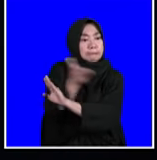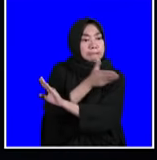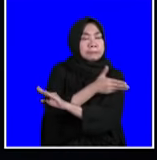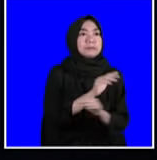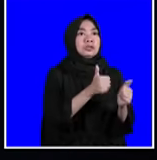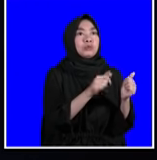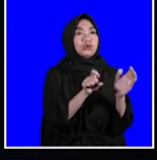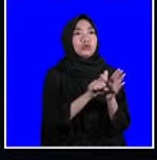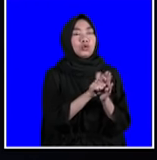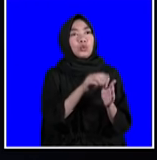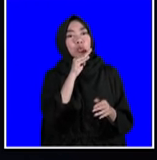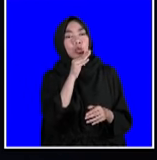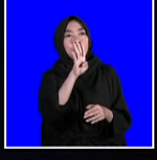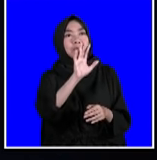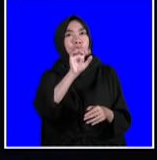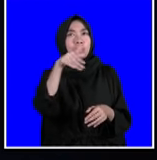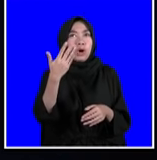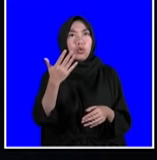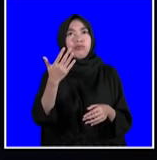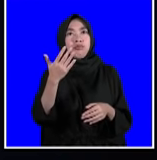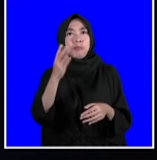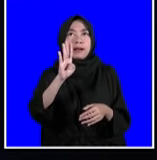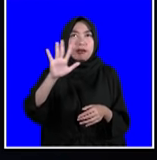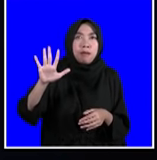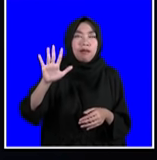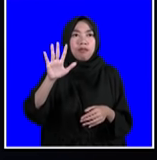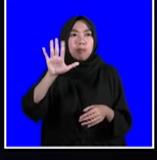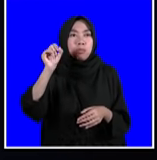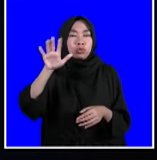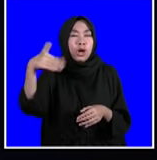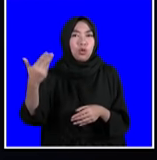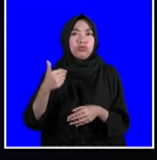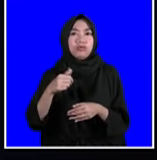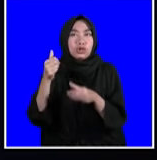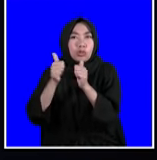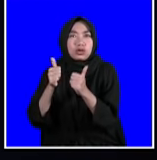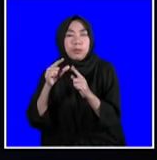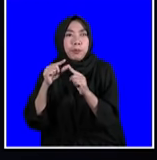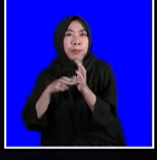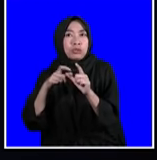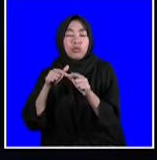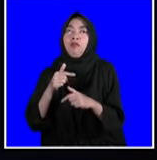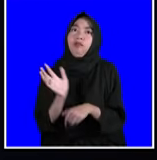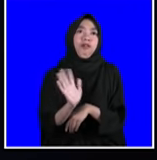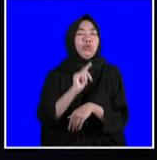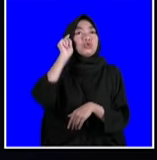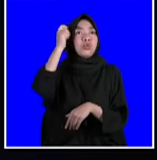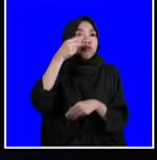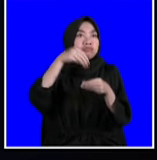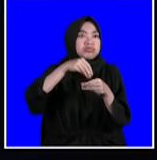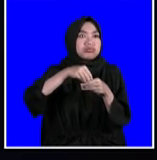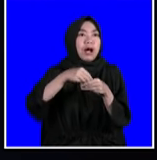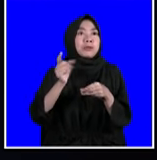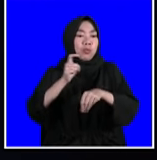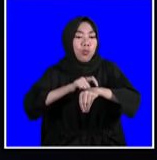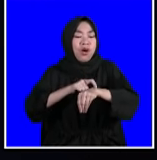usia 40, 45 atau bahkan 50. Itu akan membuat diri Anda kesulitan mengumpulkan dananya karena waktunya